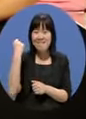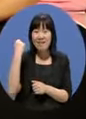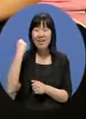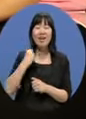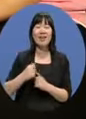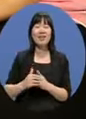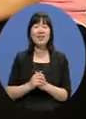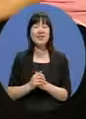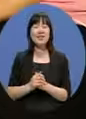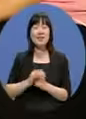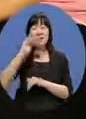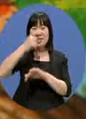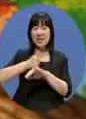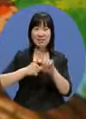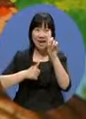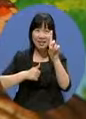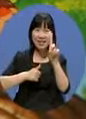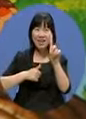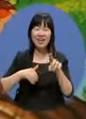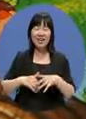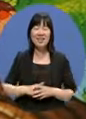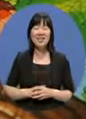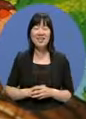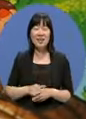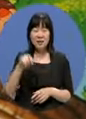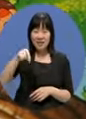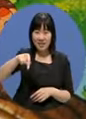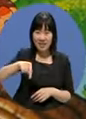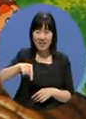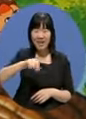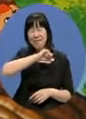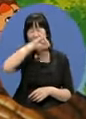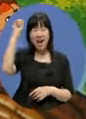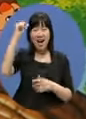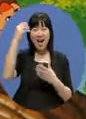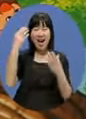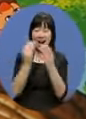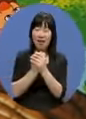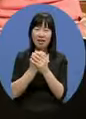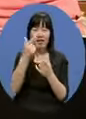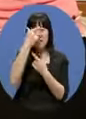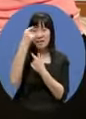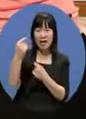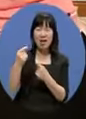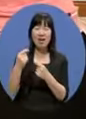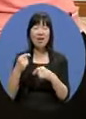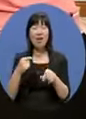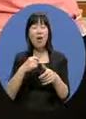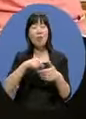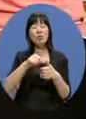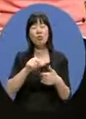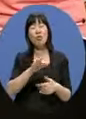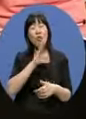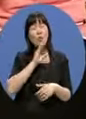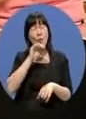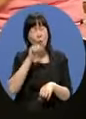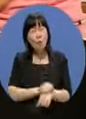오예 마지막 하나는 여기 다다 미를 잘하고